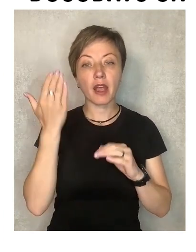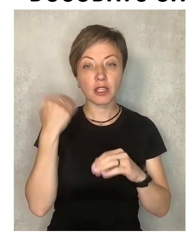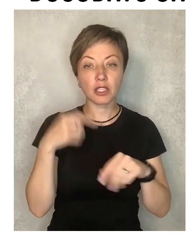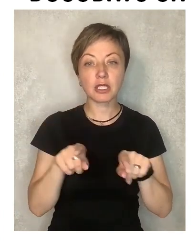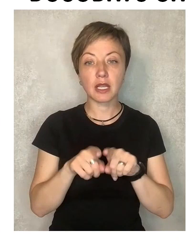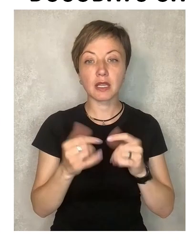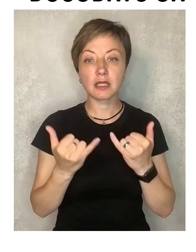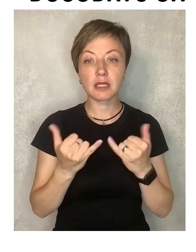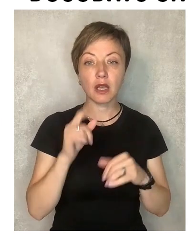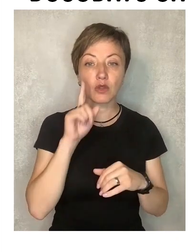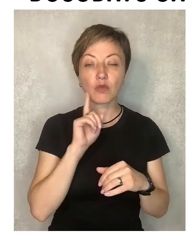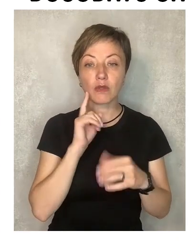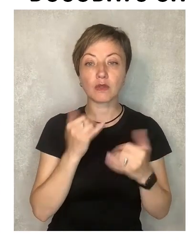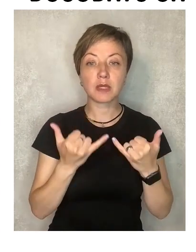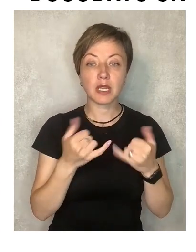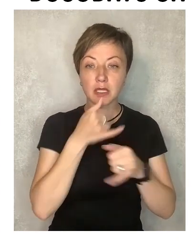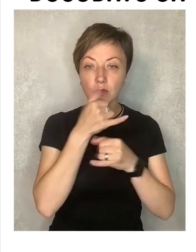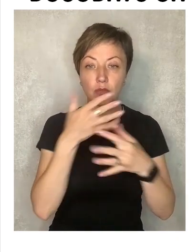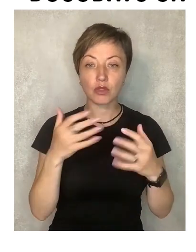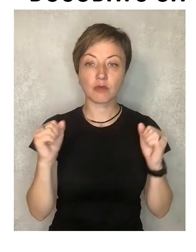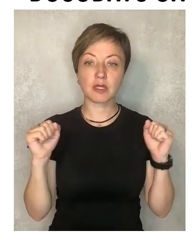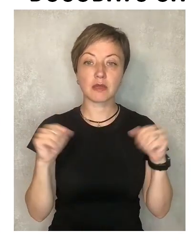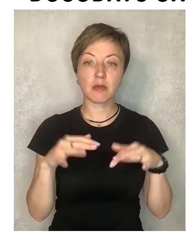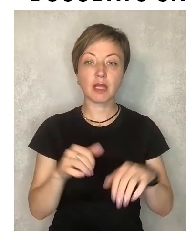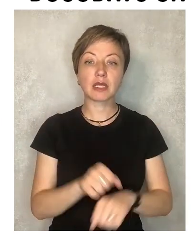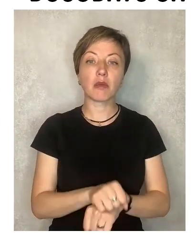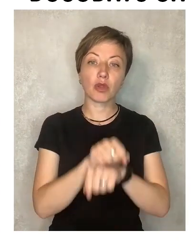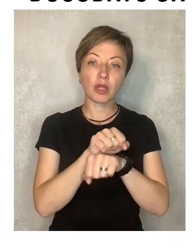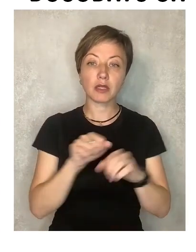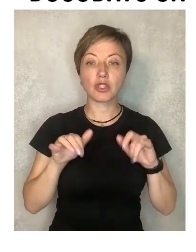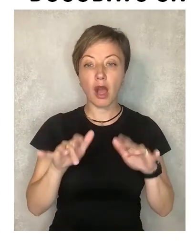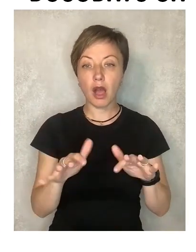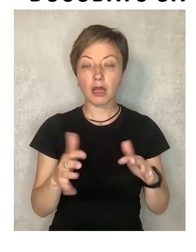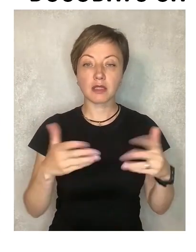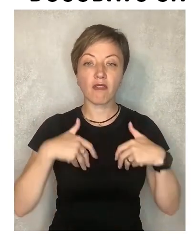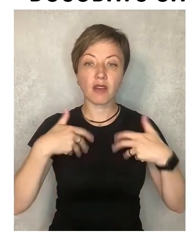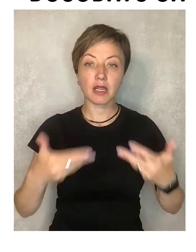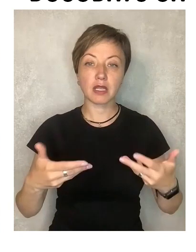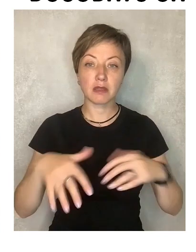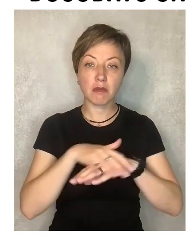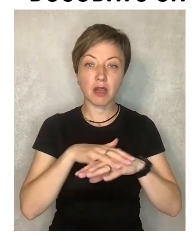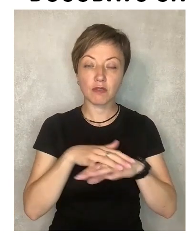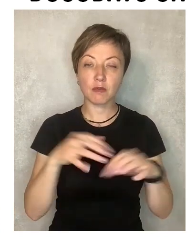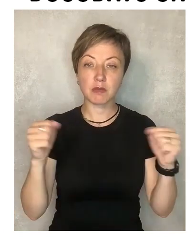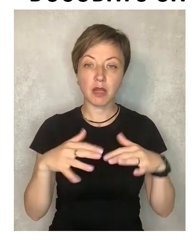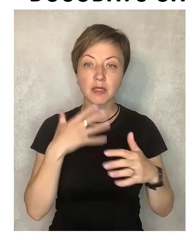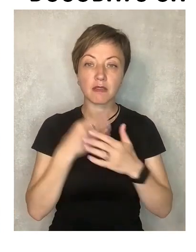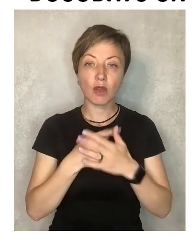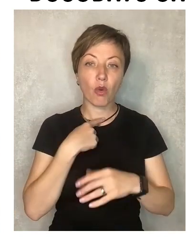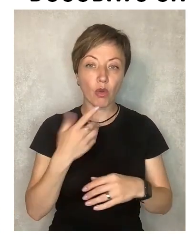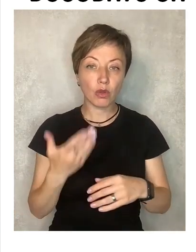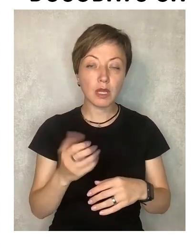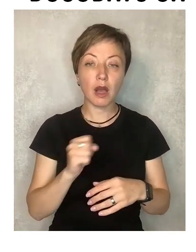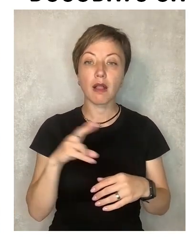умовно ми зараз не можемо зібратися на протест чи акцію, чи якось виразити масовим зібранням свій голос, але ми